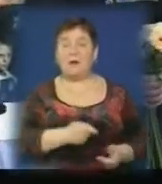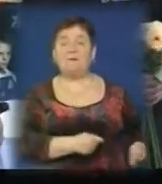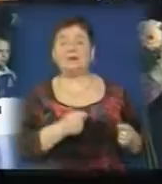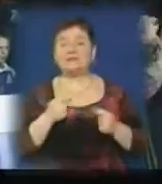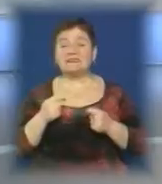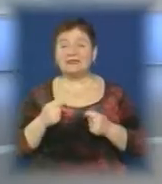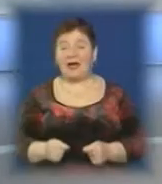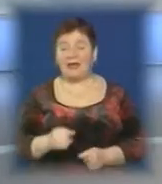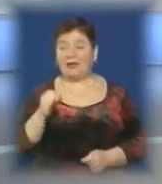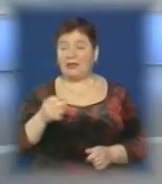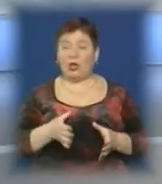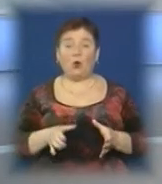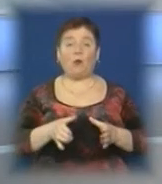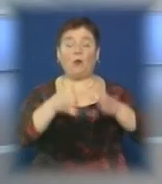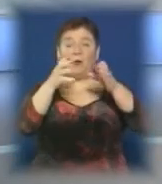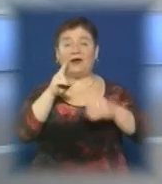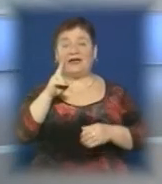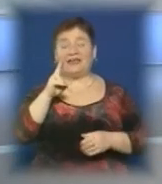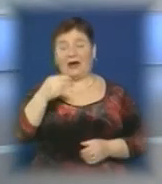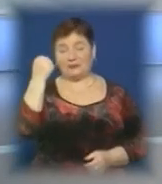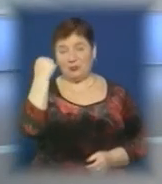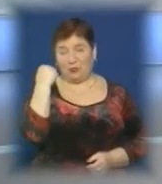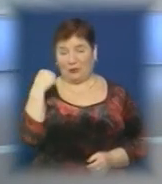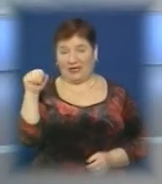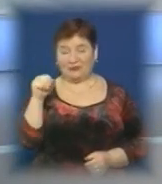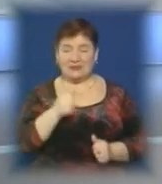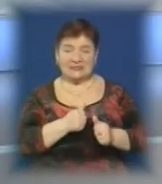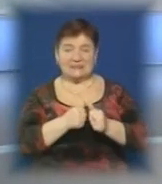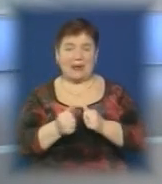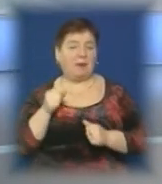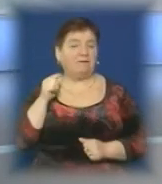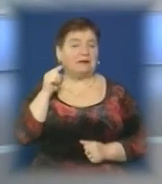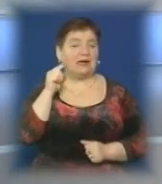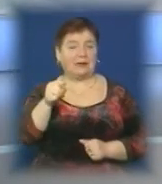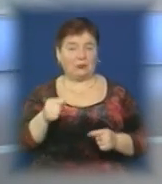Ужгорода і кубок як гості чемпіонату із найбільш віддаленої країни.